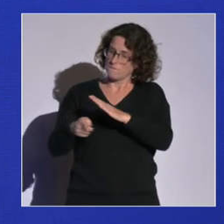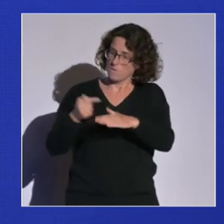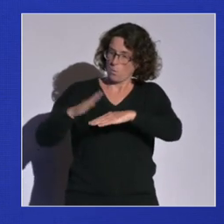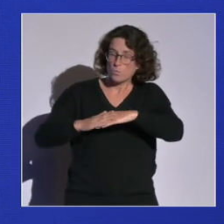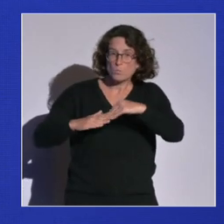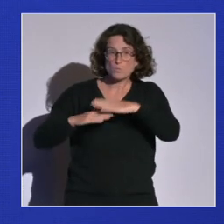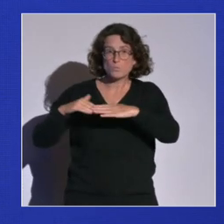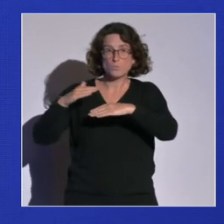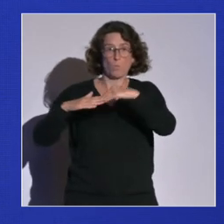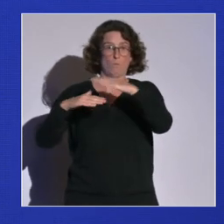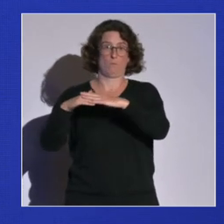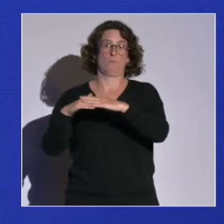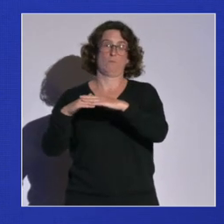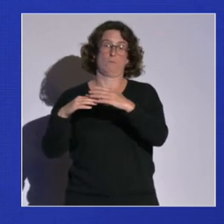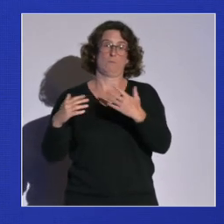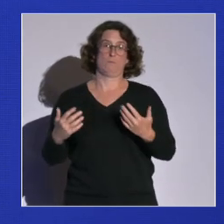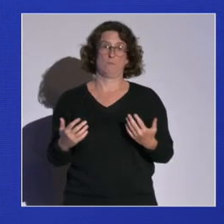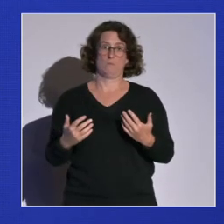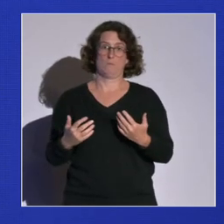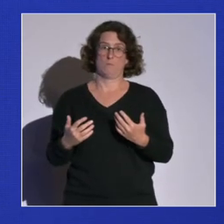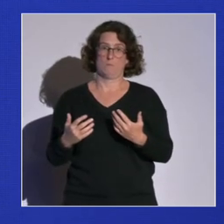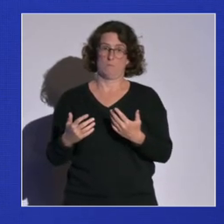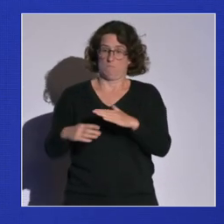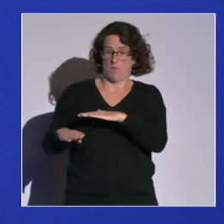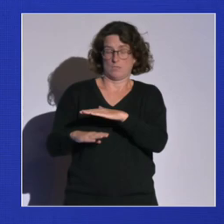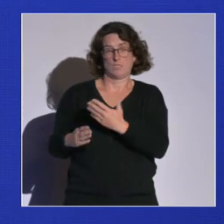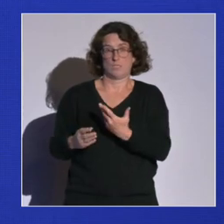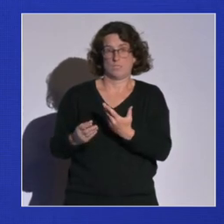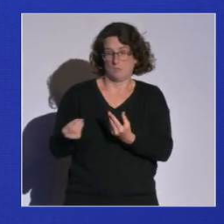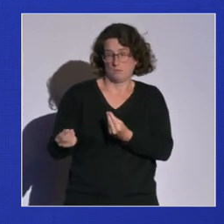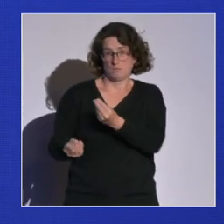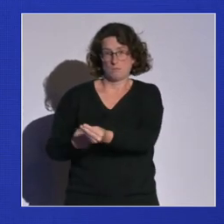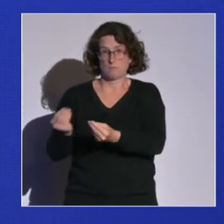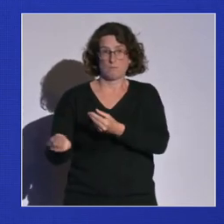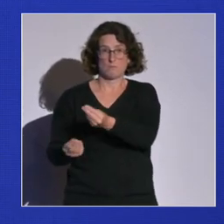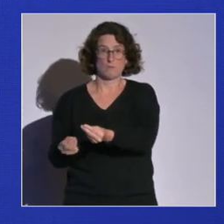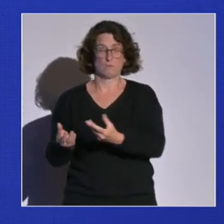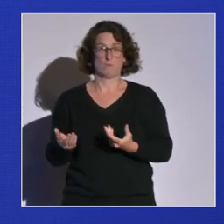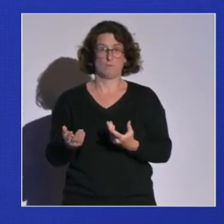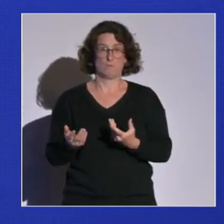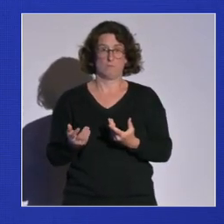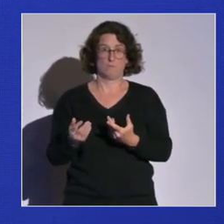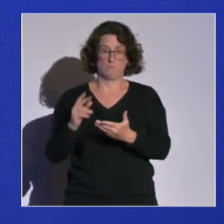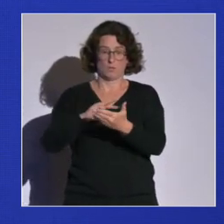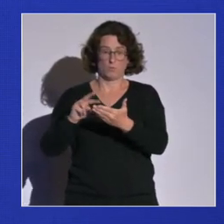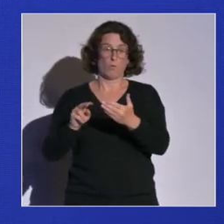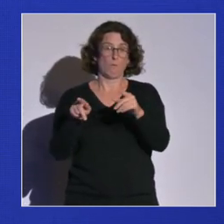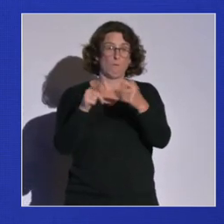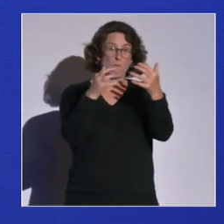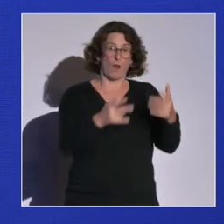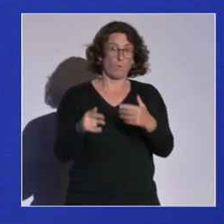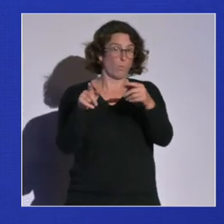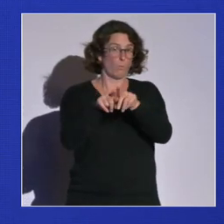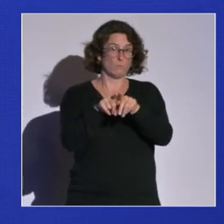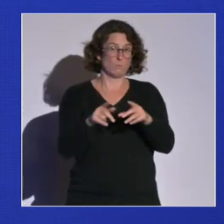dans les dans les fondamentaux et c'est pareil pour le calcul je crois mais consacrons les